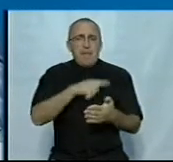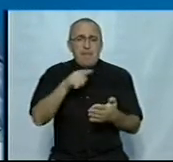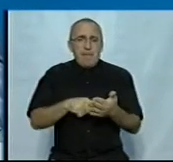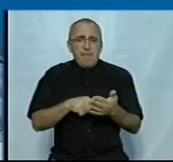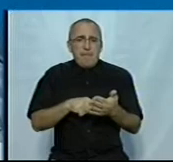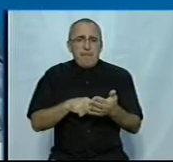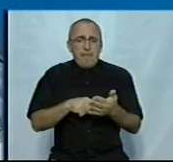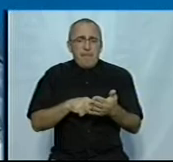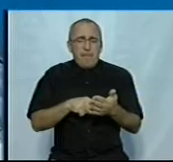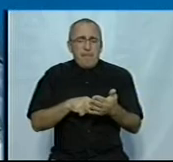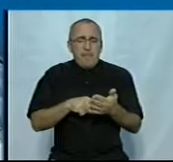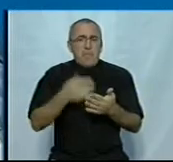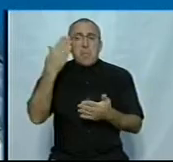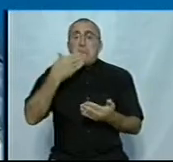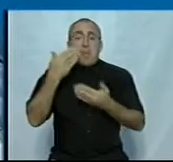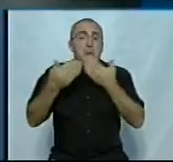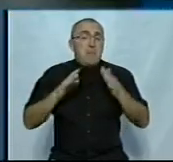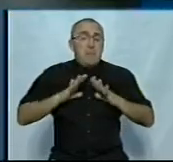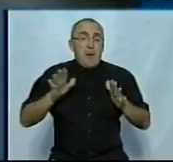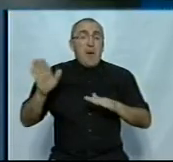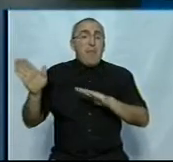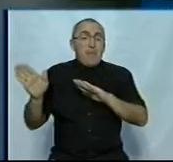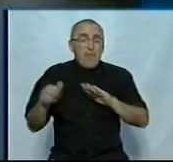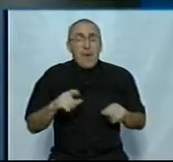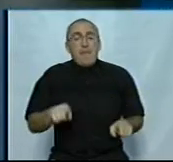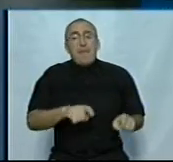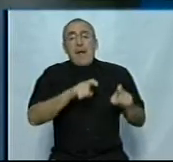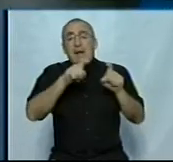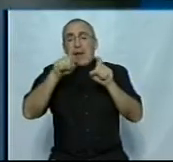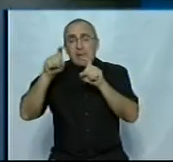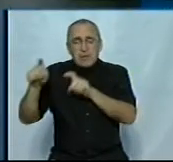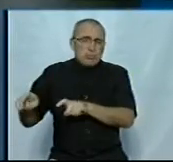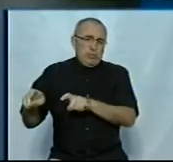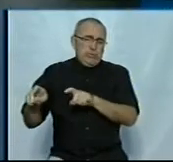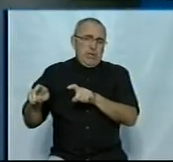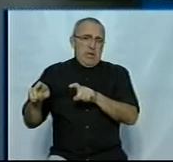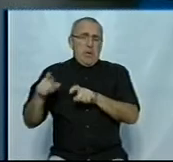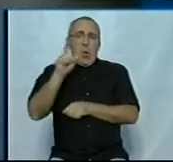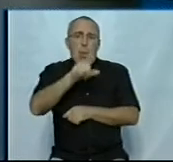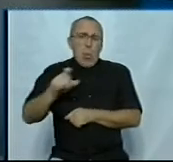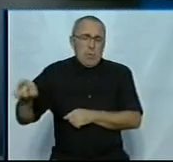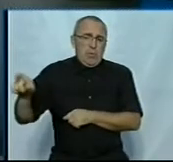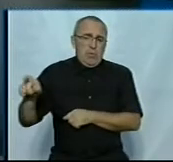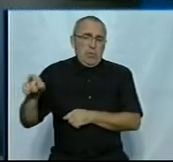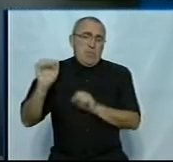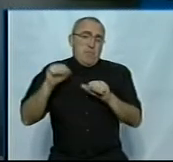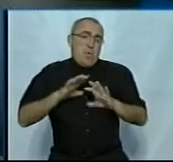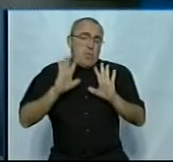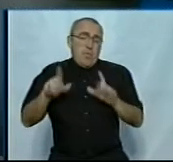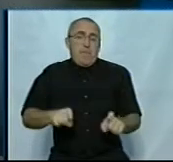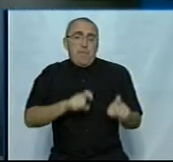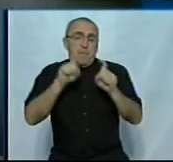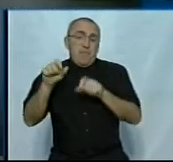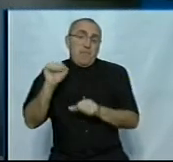черги денної знімуться, і потім вони перенесуться людьми, можливо,